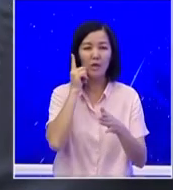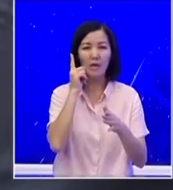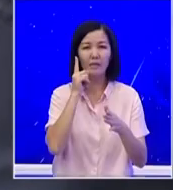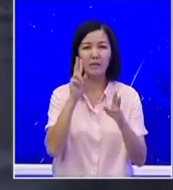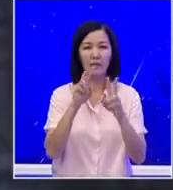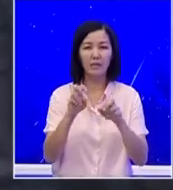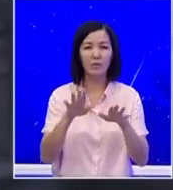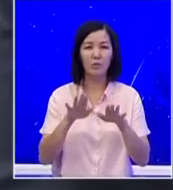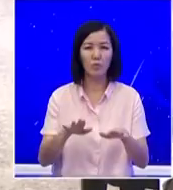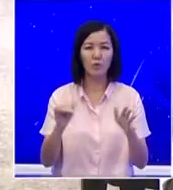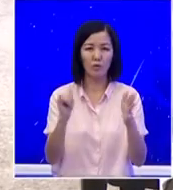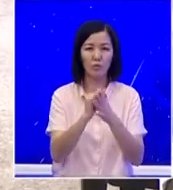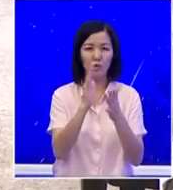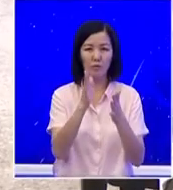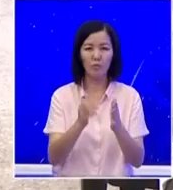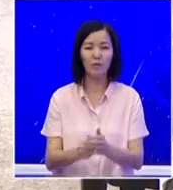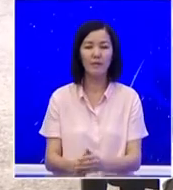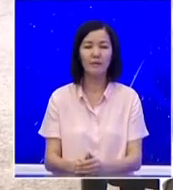қойылады.